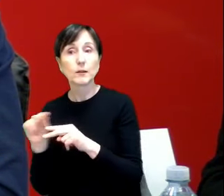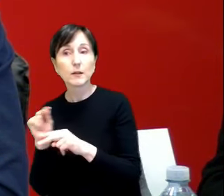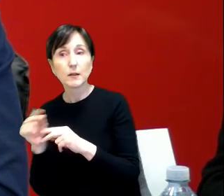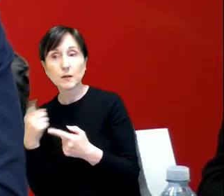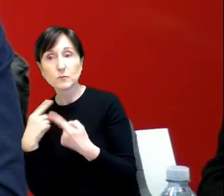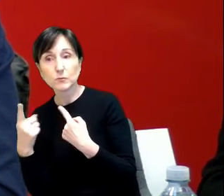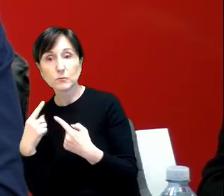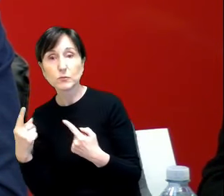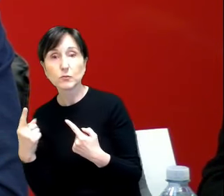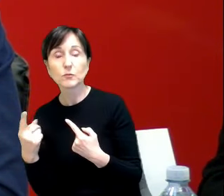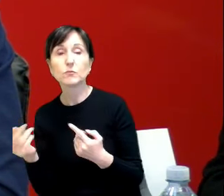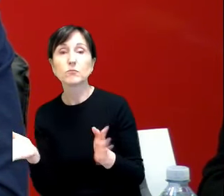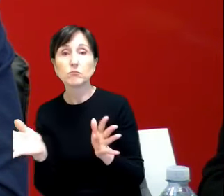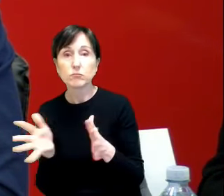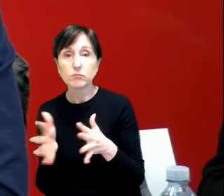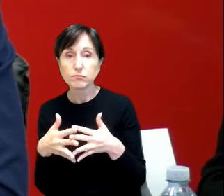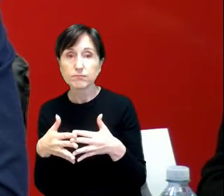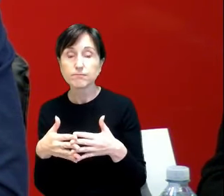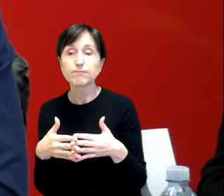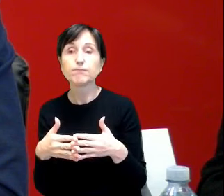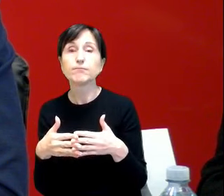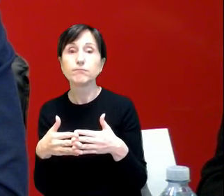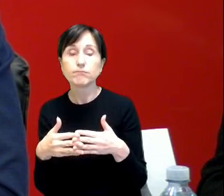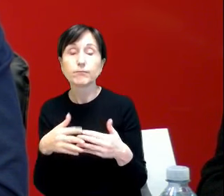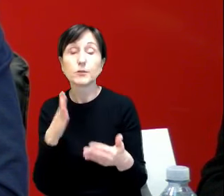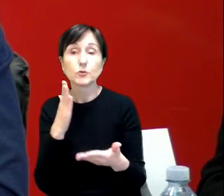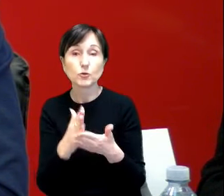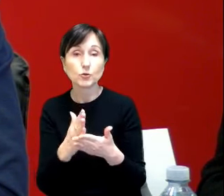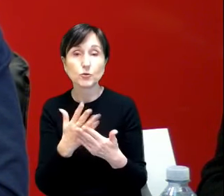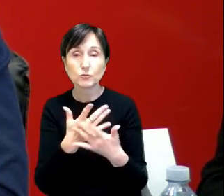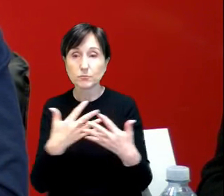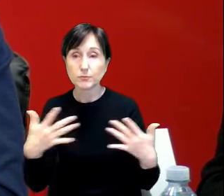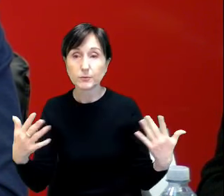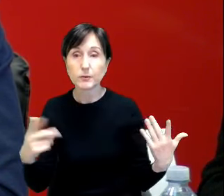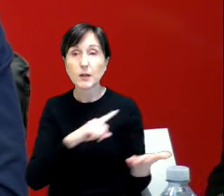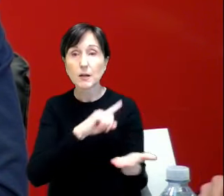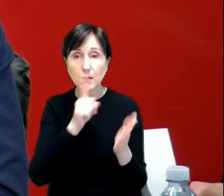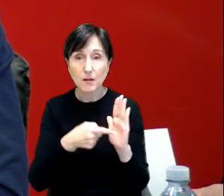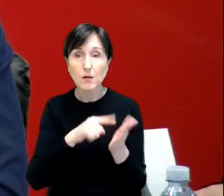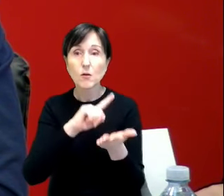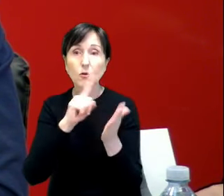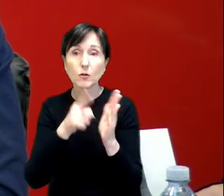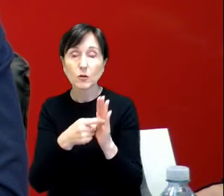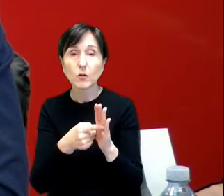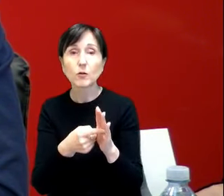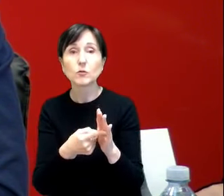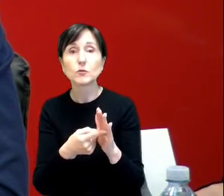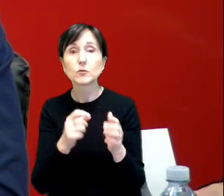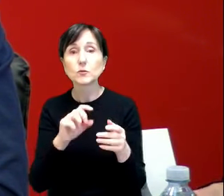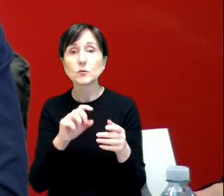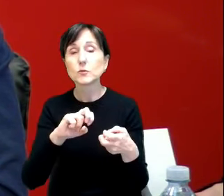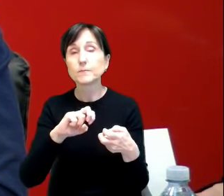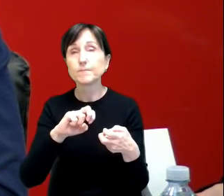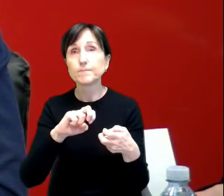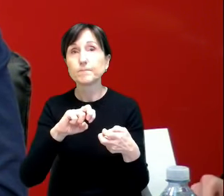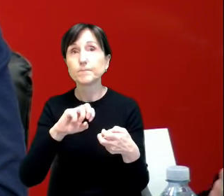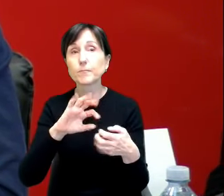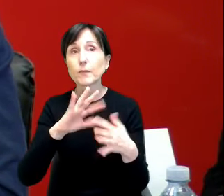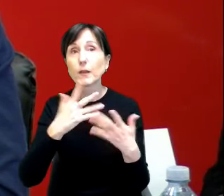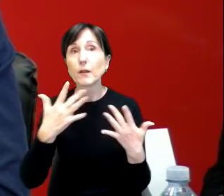puse eilė klausimų kurie yra keliami dėl veiklos principų ir skaidrumo